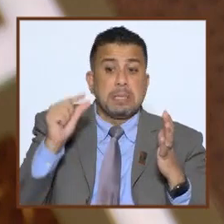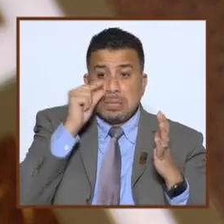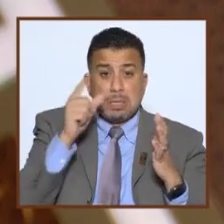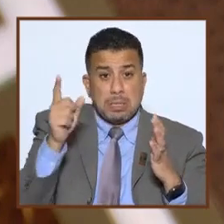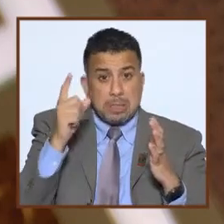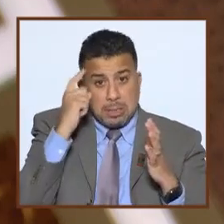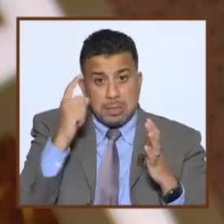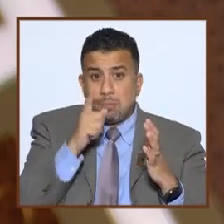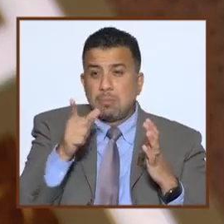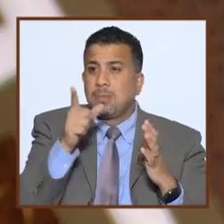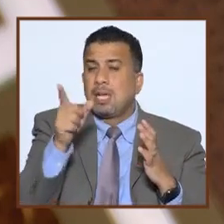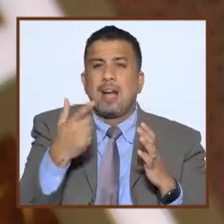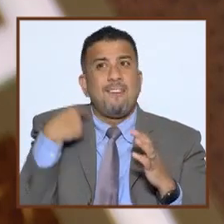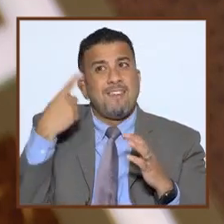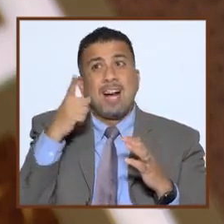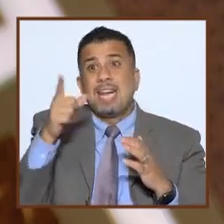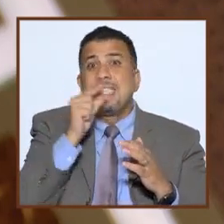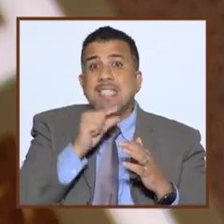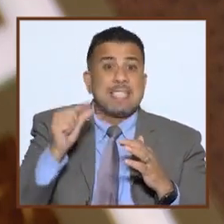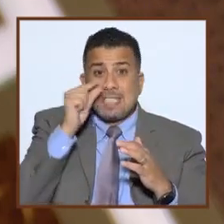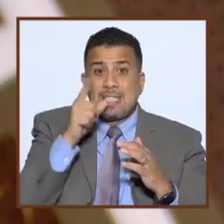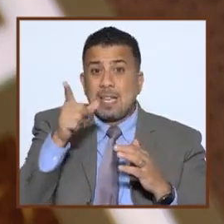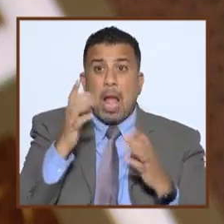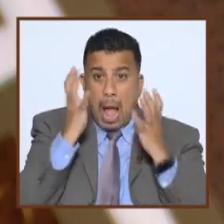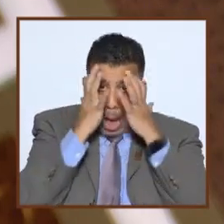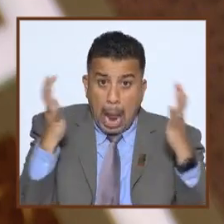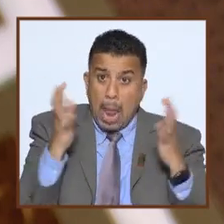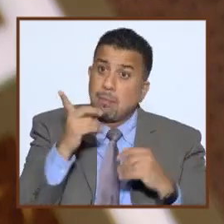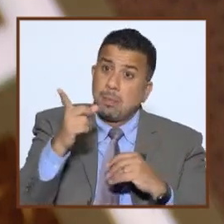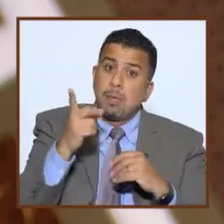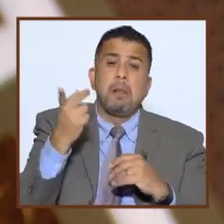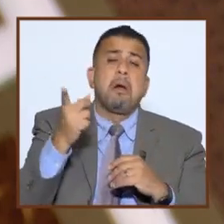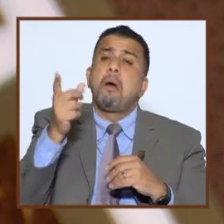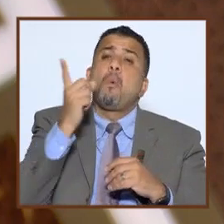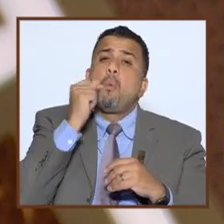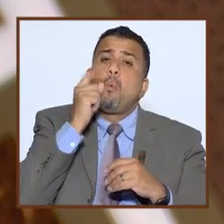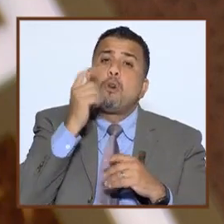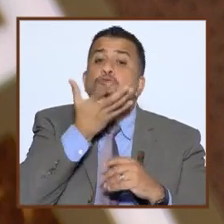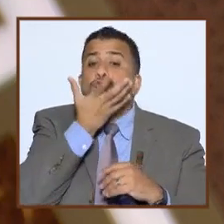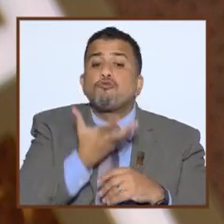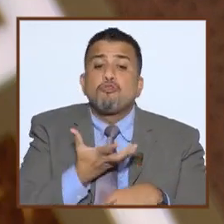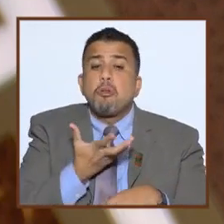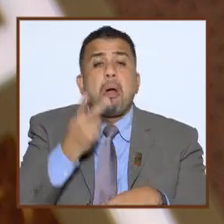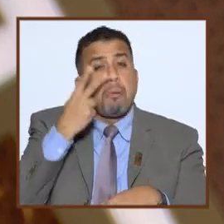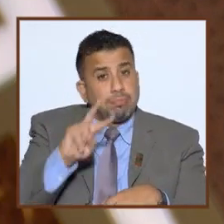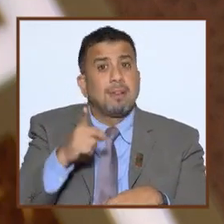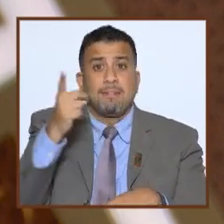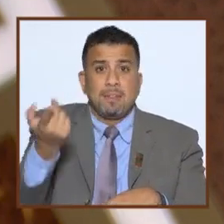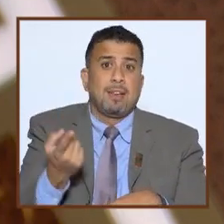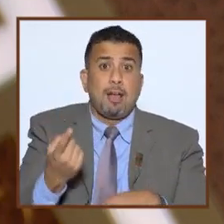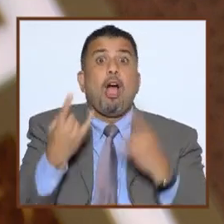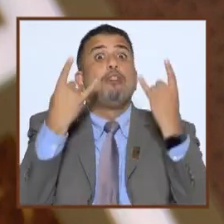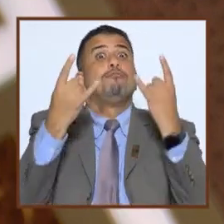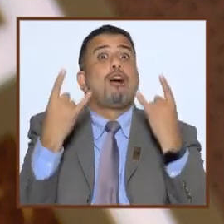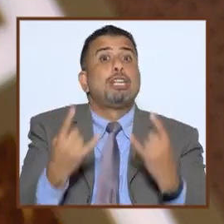بذاته ليس حجه لان هذا يخطئ ويصيب وقد يضل والعياذ بالله نسال الله العافيه والسلام